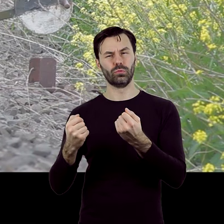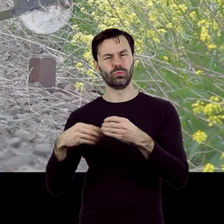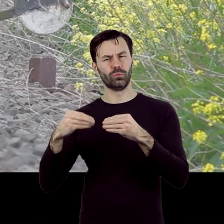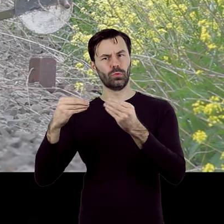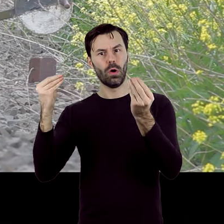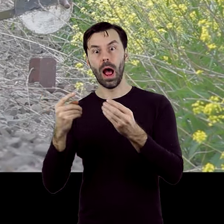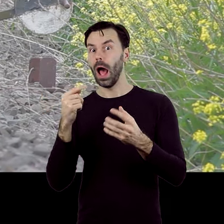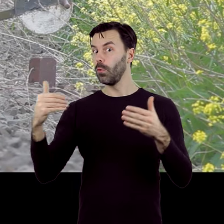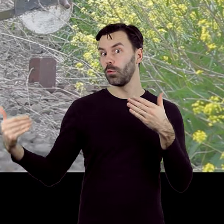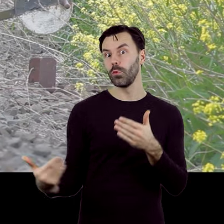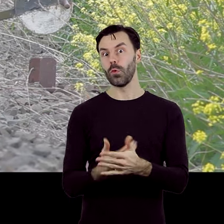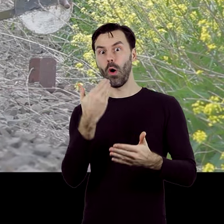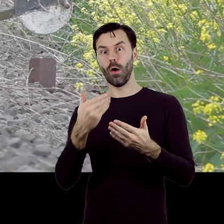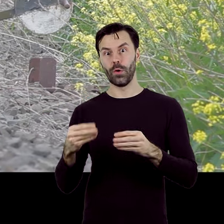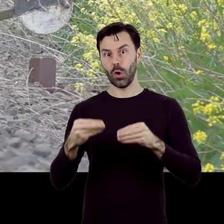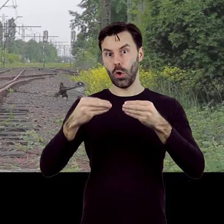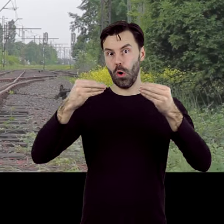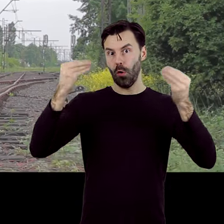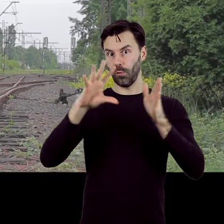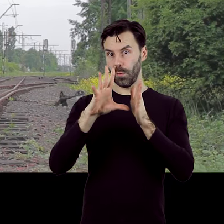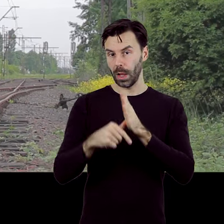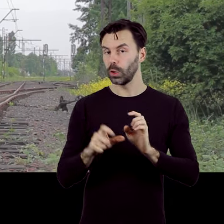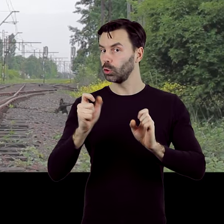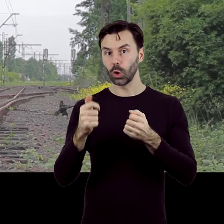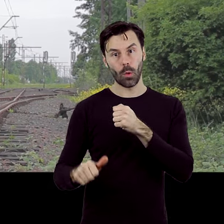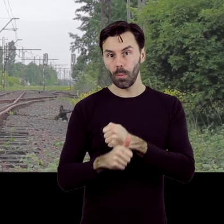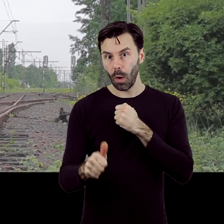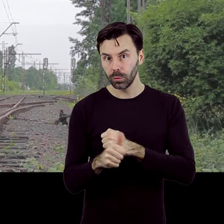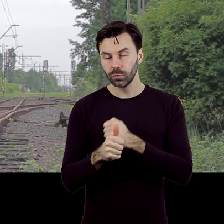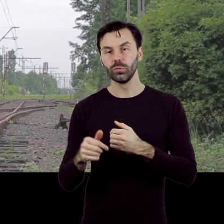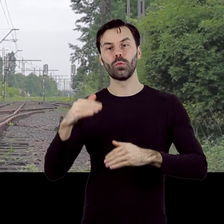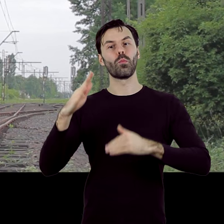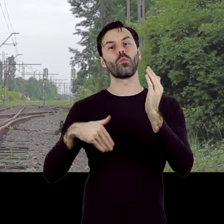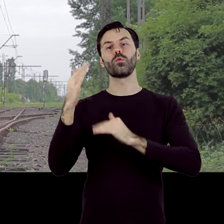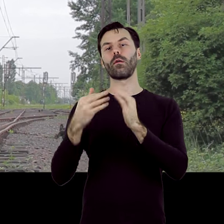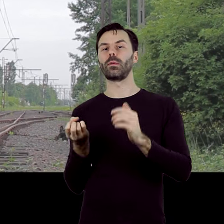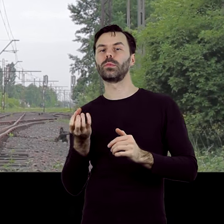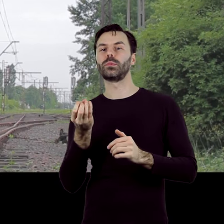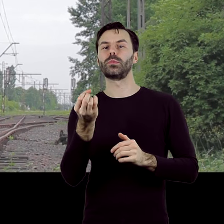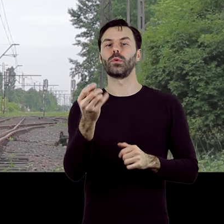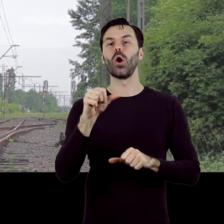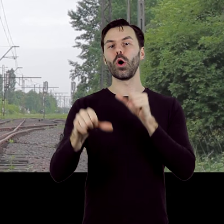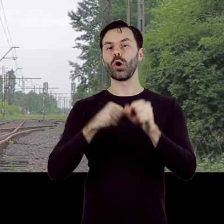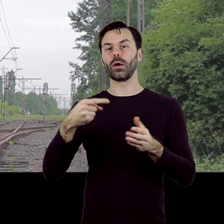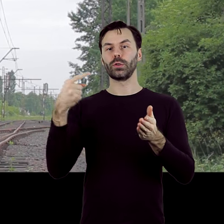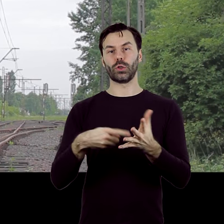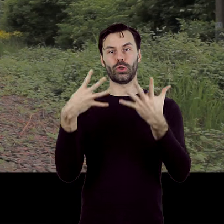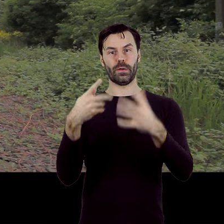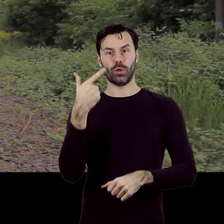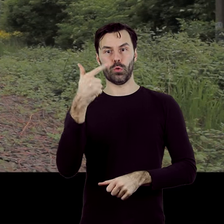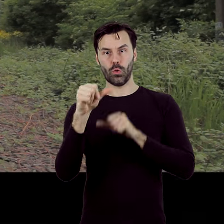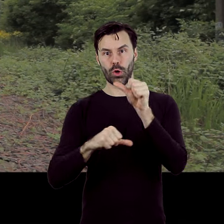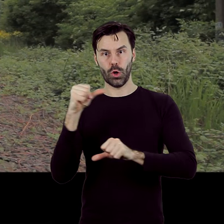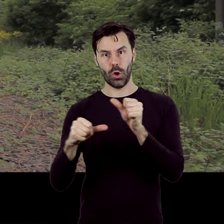Łodzi nowym impulsem do dalszego, dynamicznego rozwoju stało się wybudowanie i otwarcie w 1902 roku